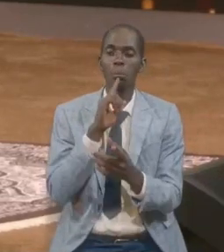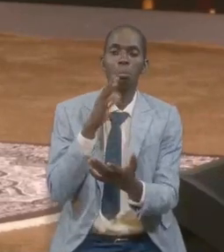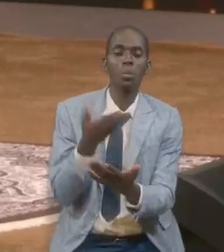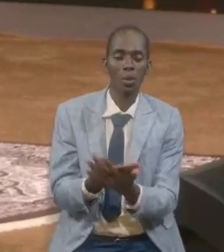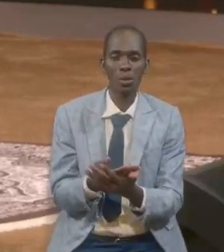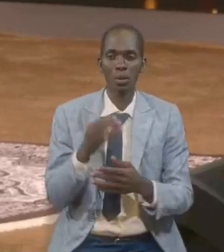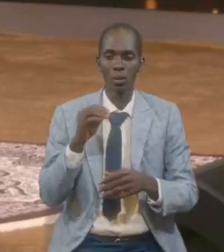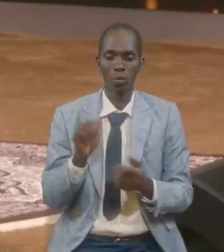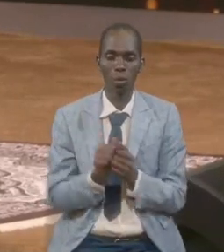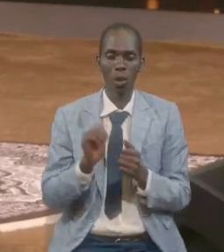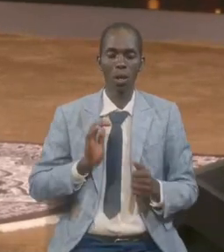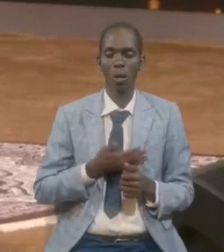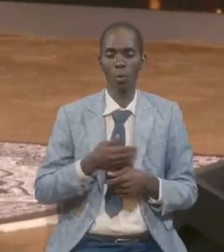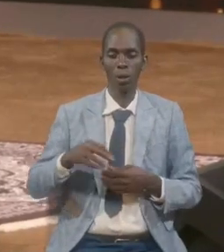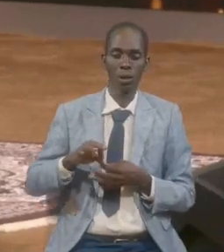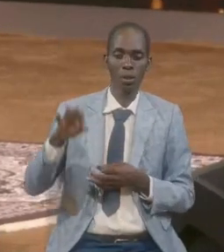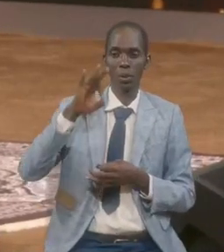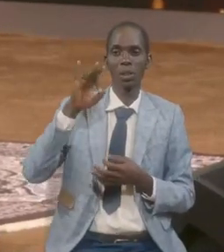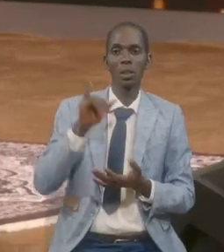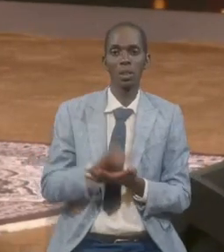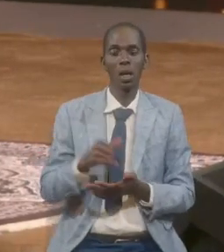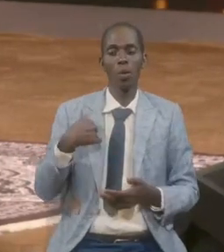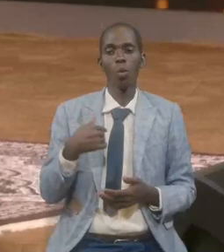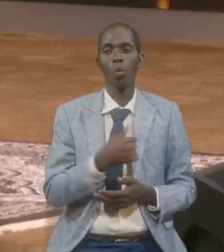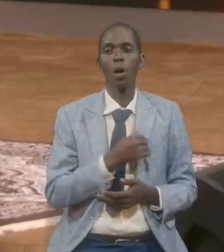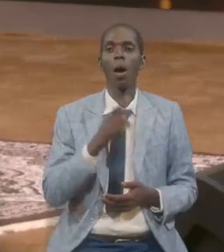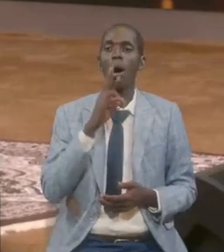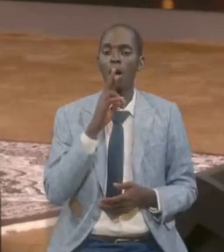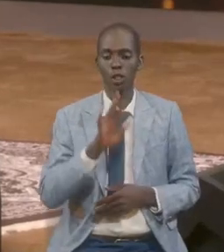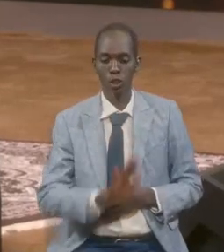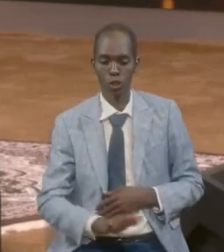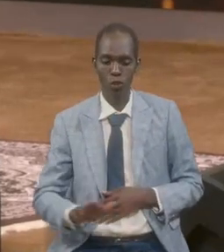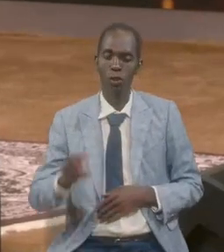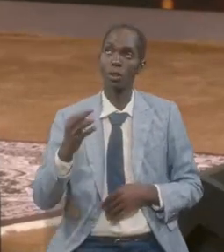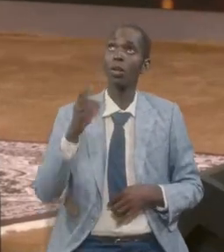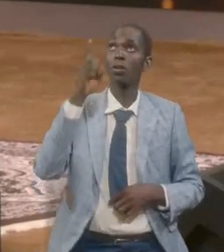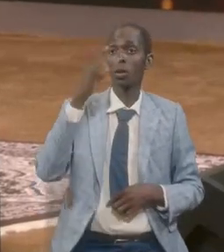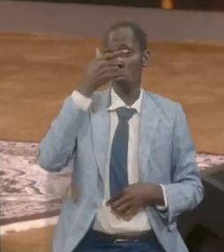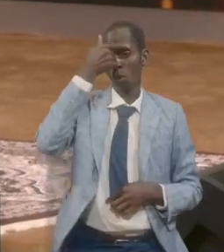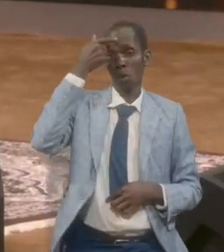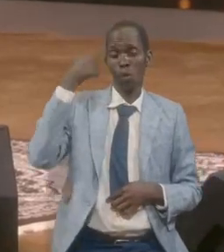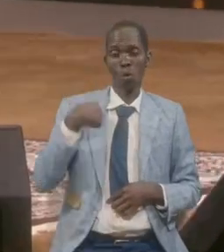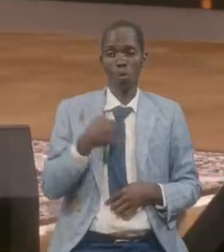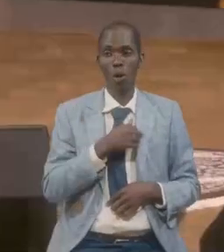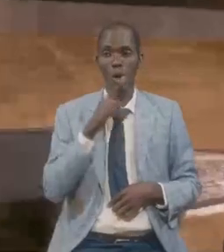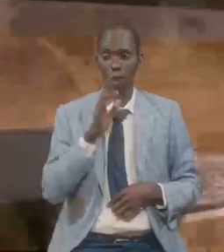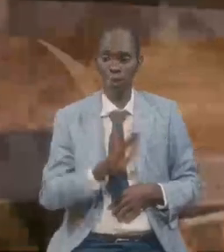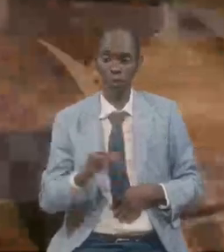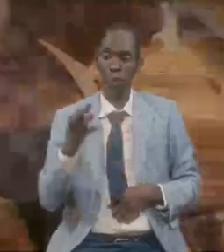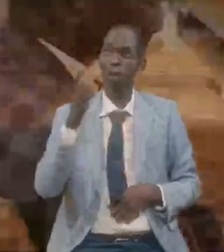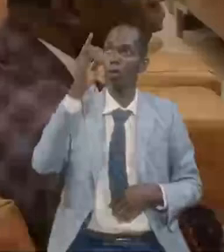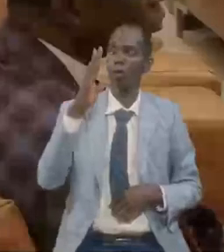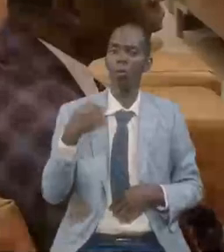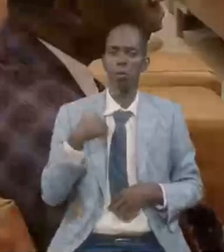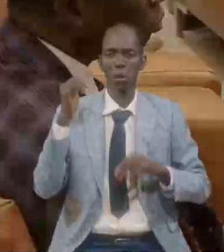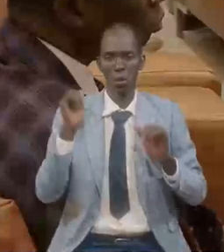à notre esprit que nous sommes enfants de Dieu. Parce que nous sommes enfants de Dieu,